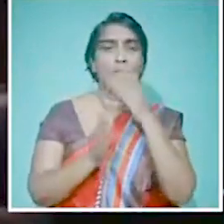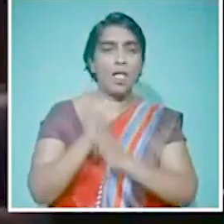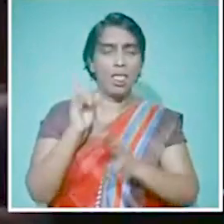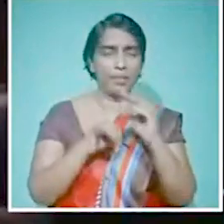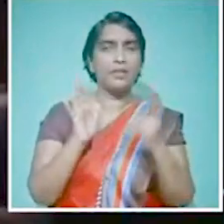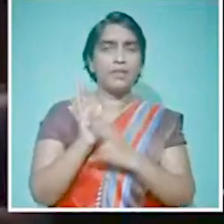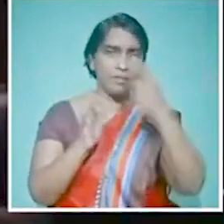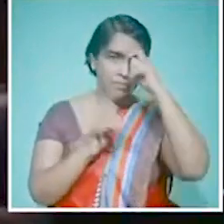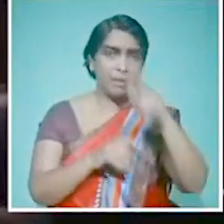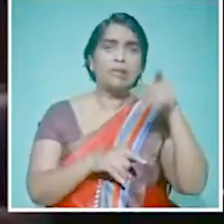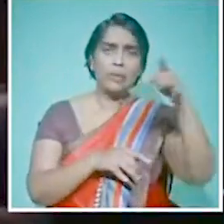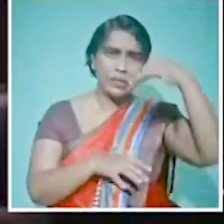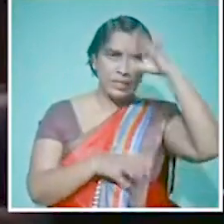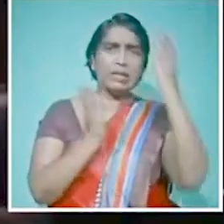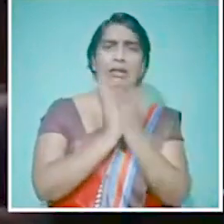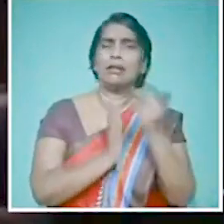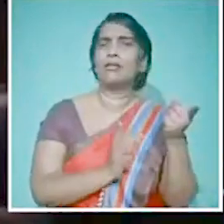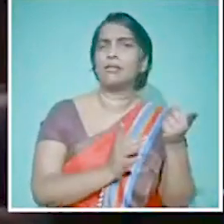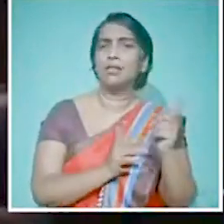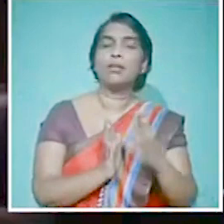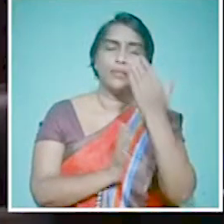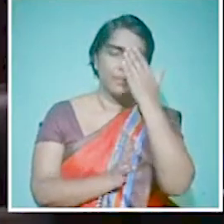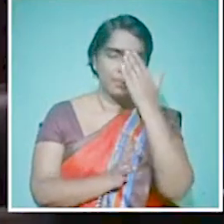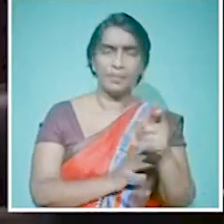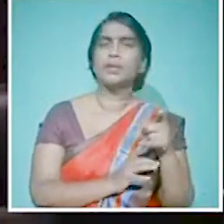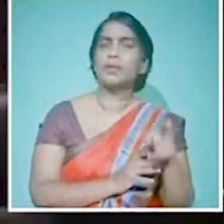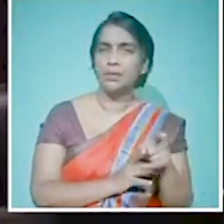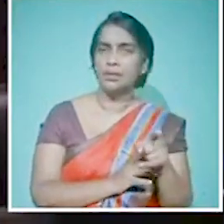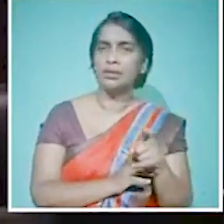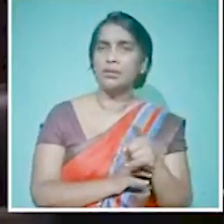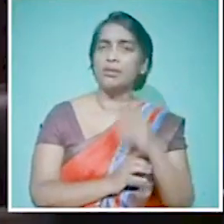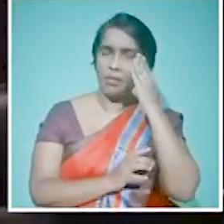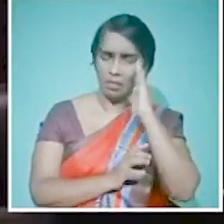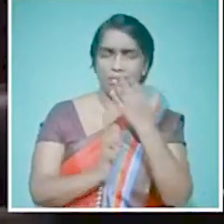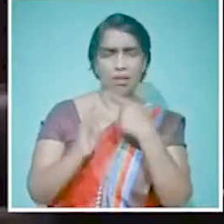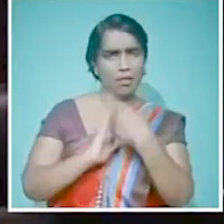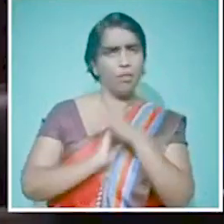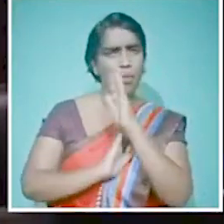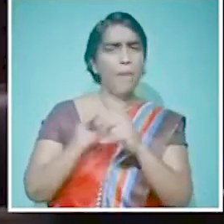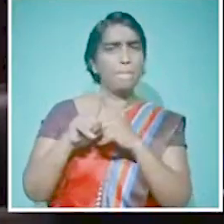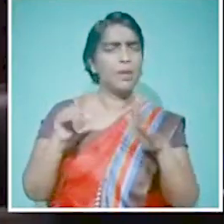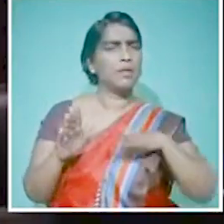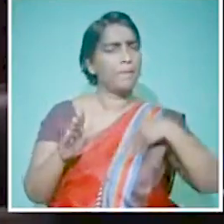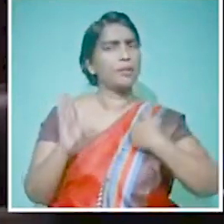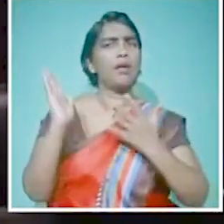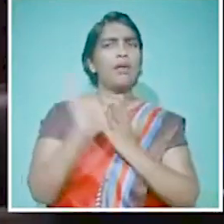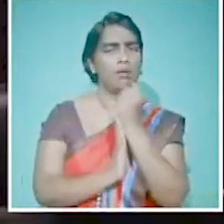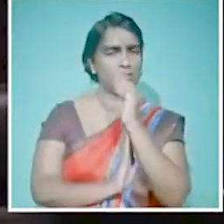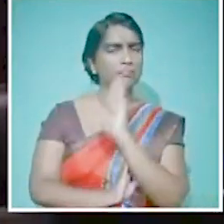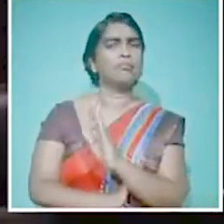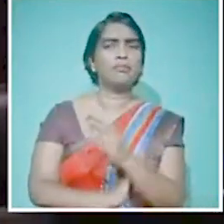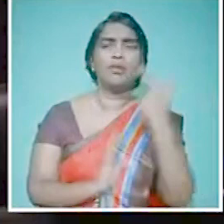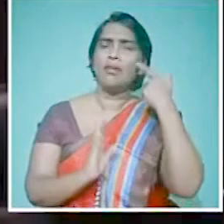විජේදාස රාජපක්ෂ මැතිතුමත් එහෙම කෙනෙක්. ඉතින් මම කියන්නේ කරුණා කළා ඒ ස්වභාෂාව, ඒක ඒක මූලික අයිතියක්. ඒ ස්වභාෂාවෙන්